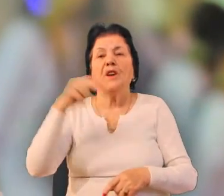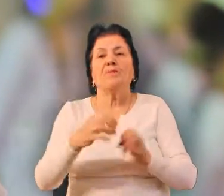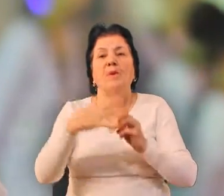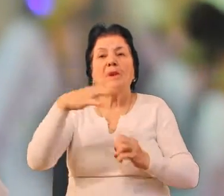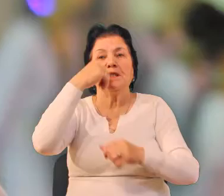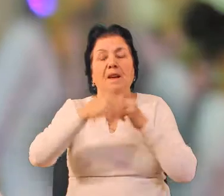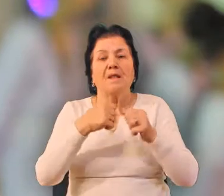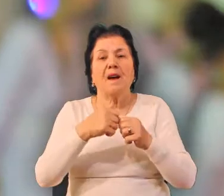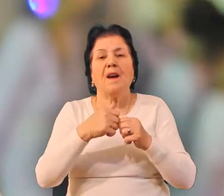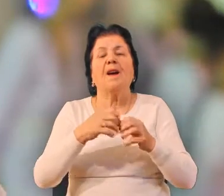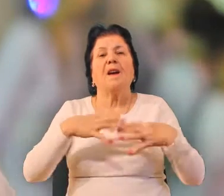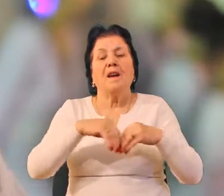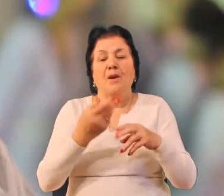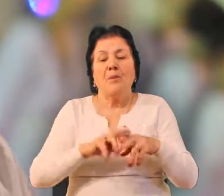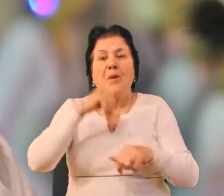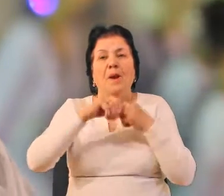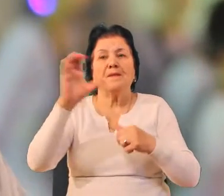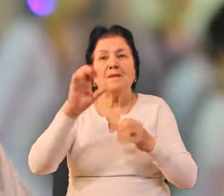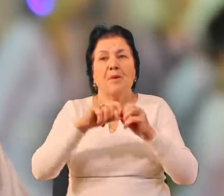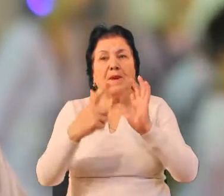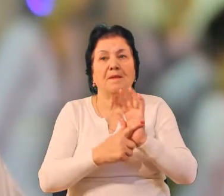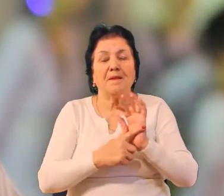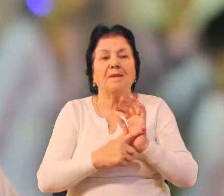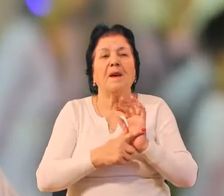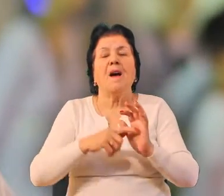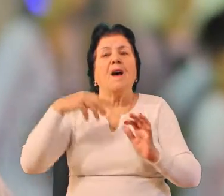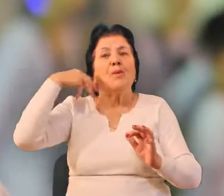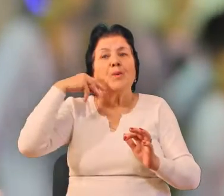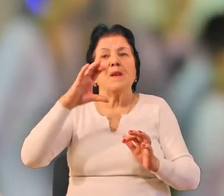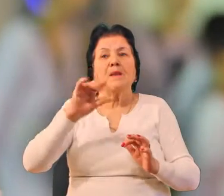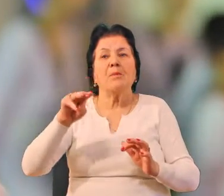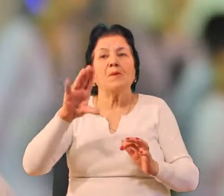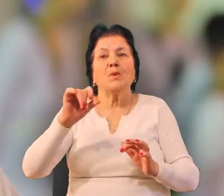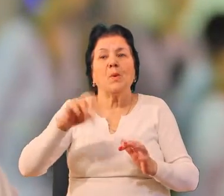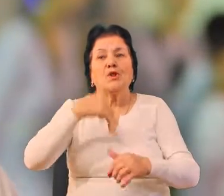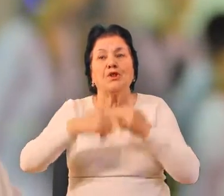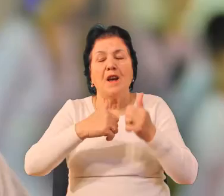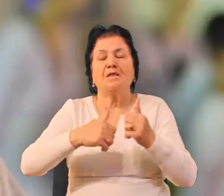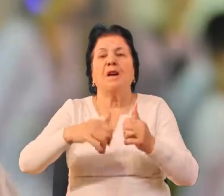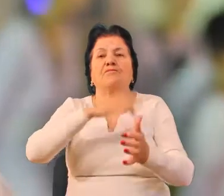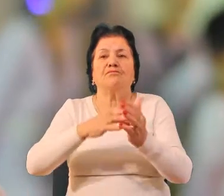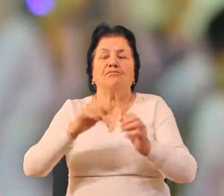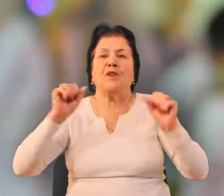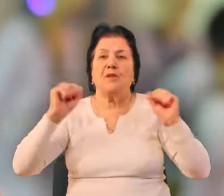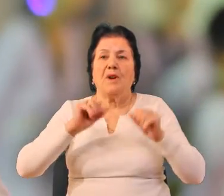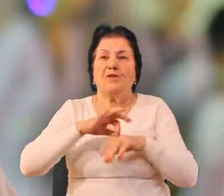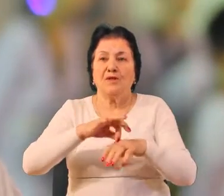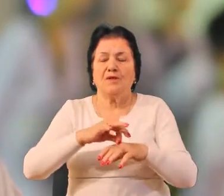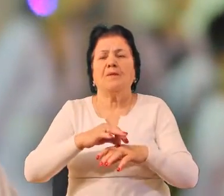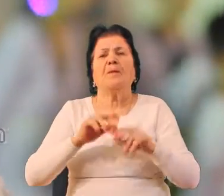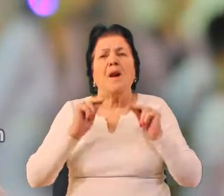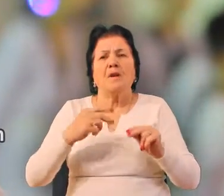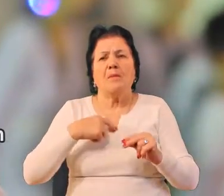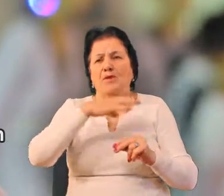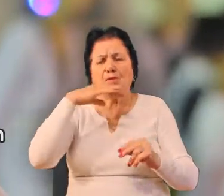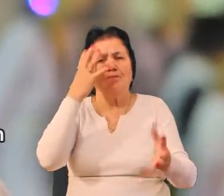15-ci ildə, yəni bu illərim, bu ilin sentyabrın 17-sində Türkiyənin Samşur şəhərində dünya çempionatı